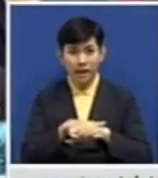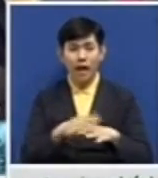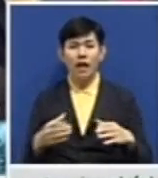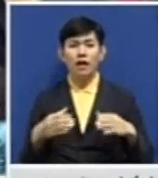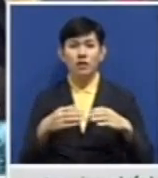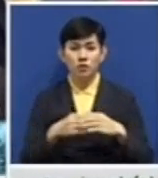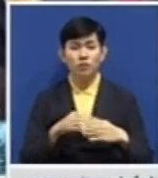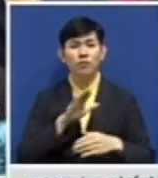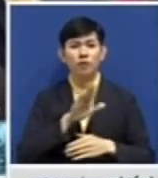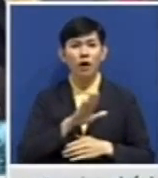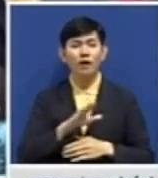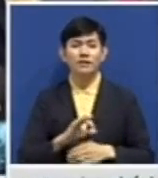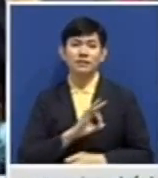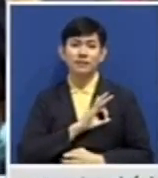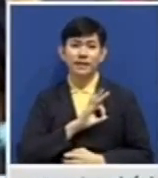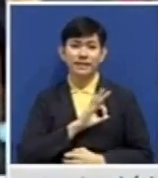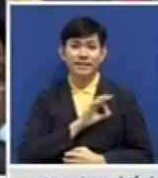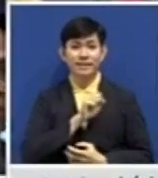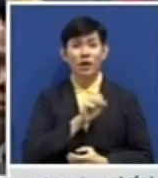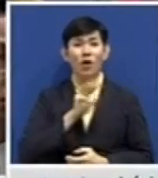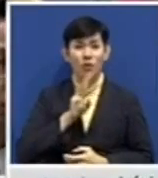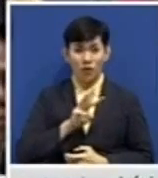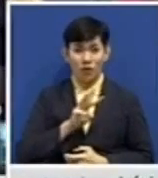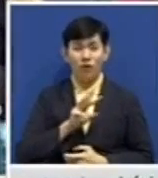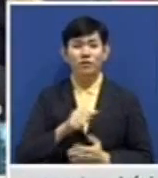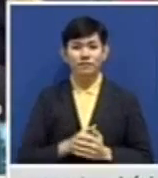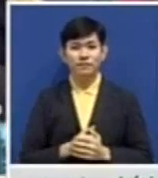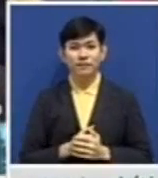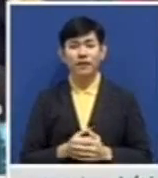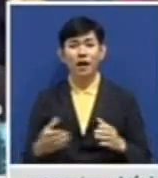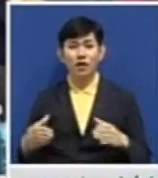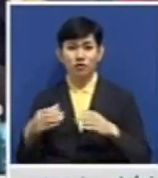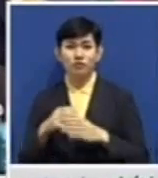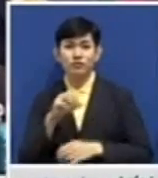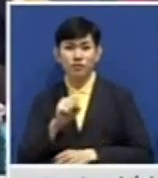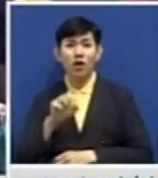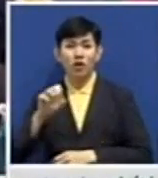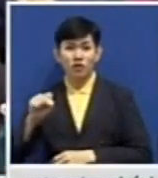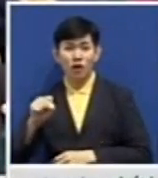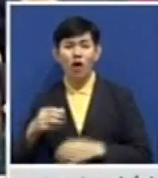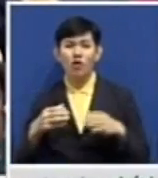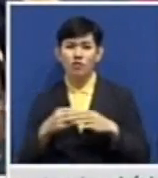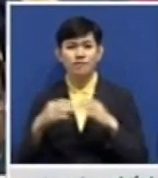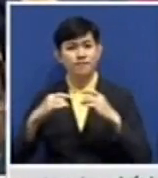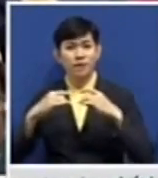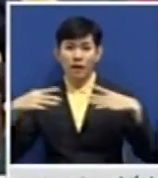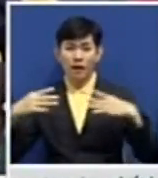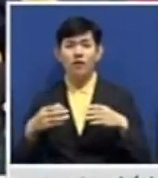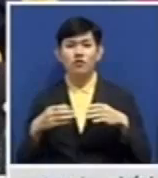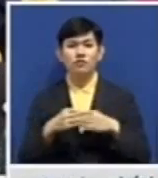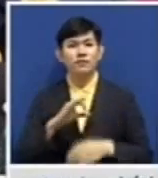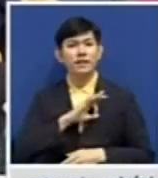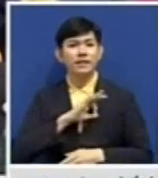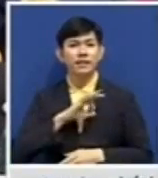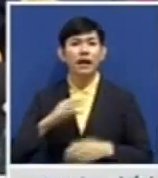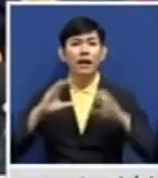วนของท่านสมาชิกวุฒิสภาท่านส.ส.ฝ่ายค้านและสมาชิก